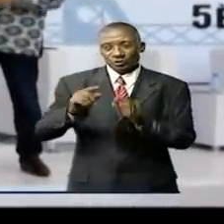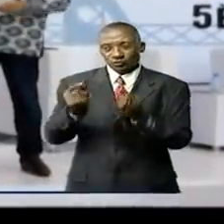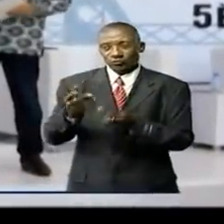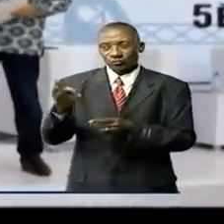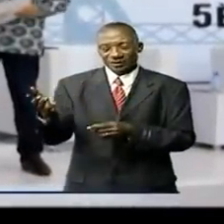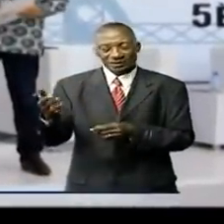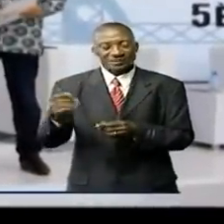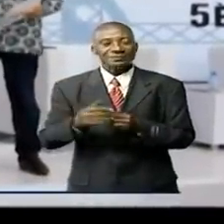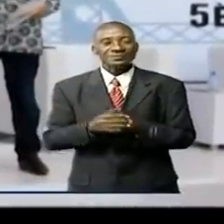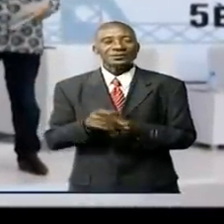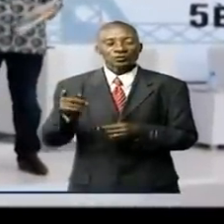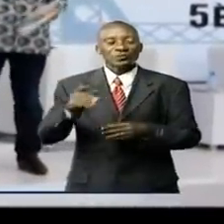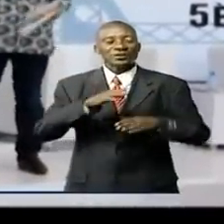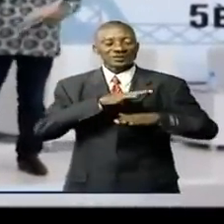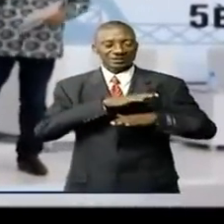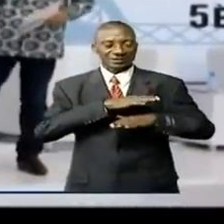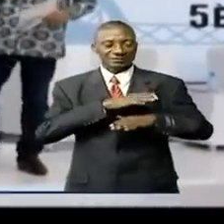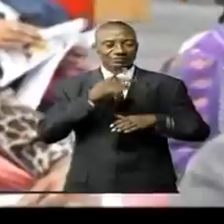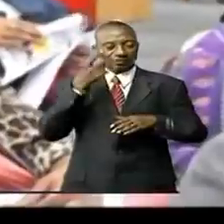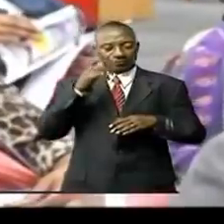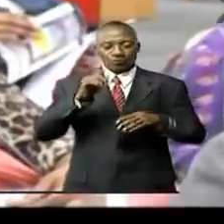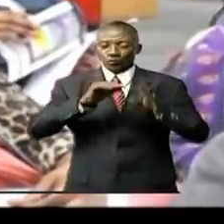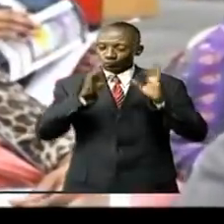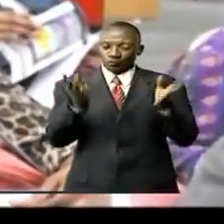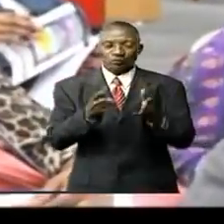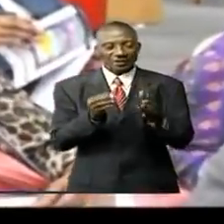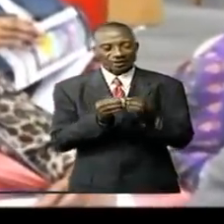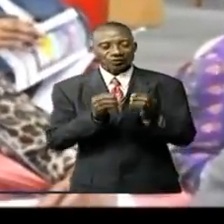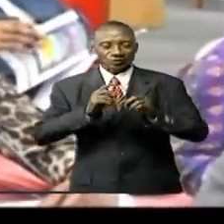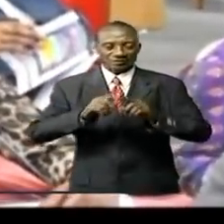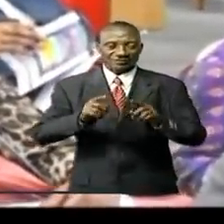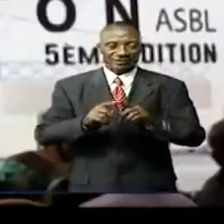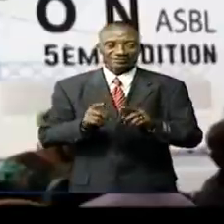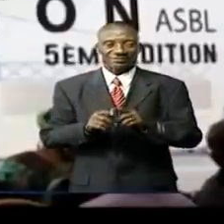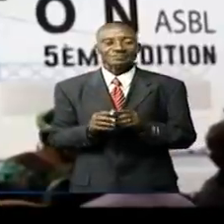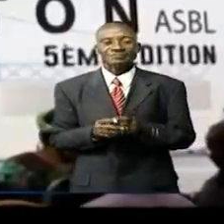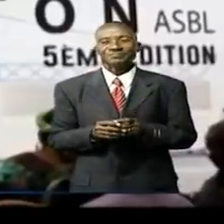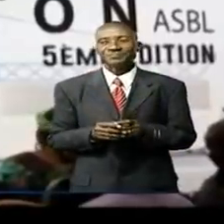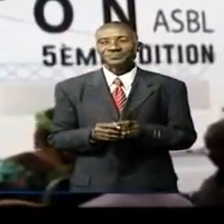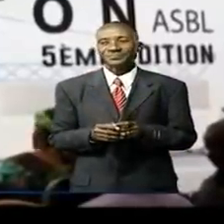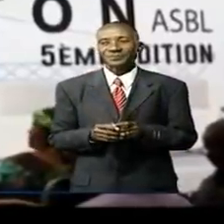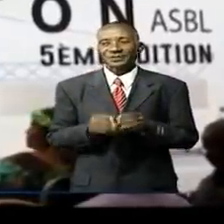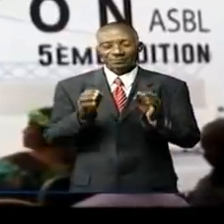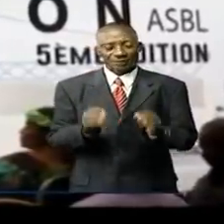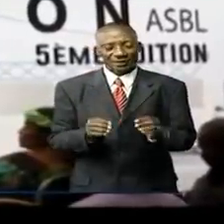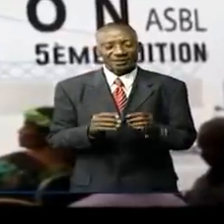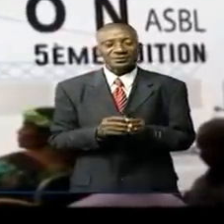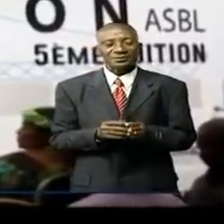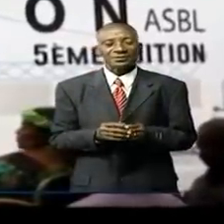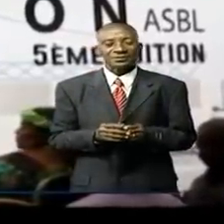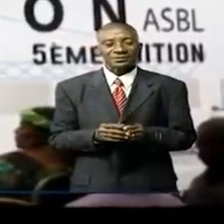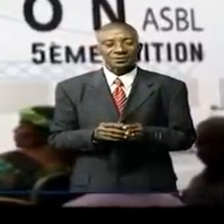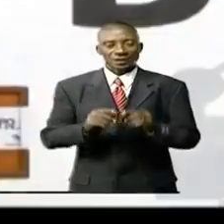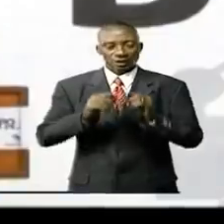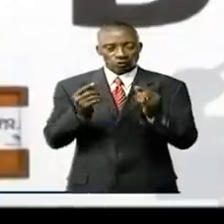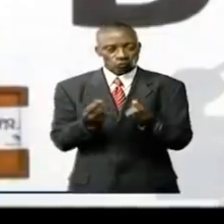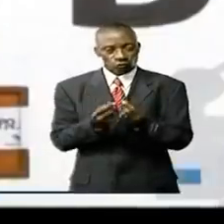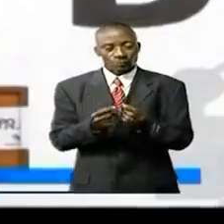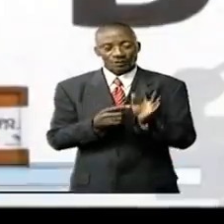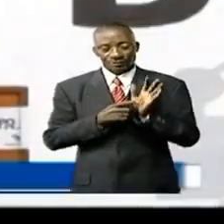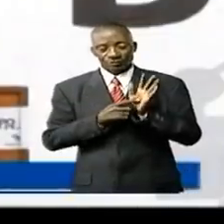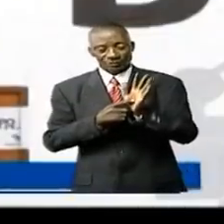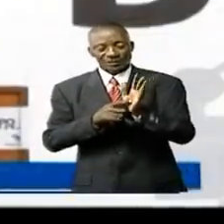dit satisfait du déroulement des travaux. Les opportunités présentées en termes de projets par les panélistes vont constituer